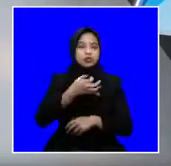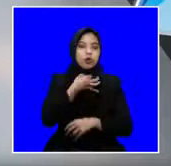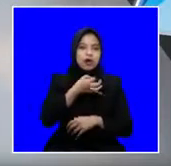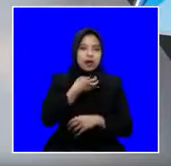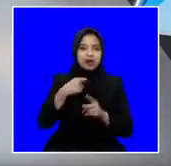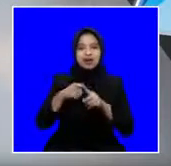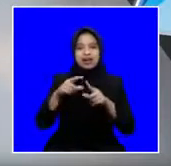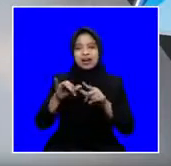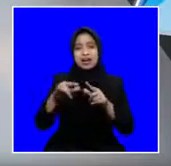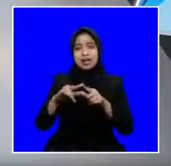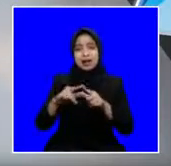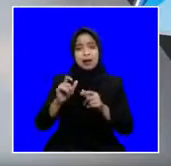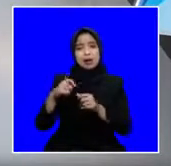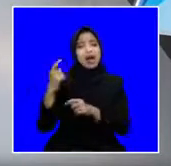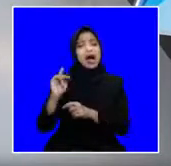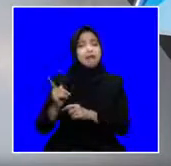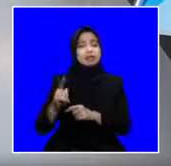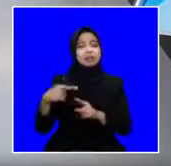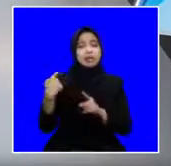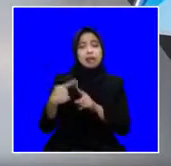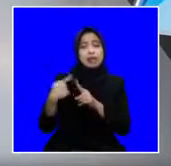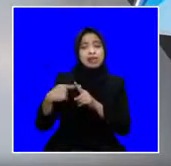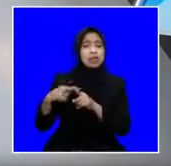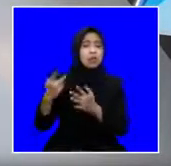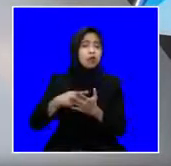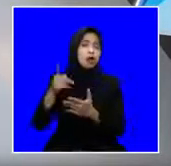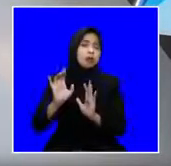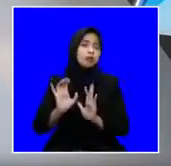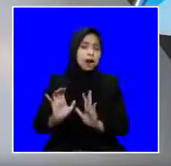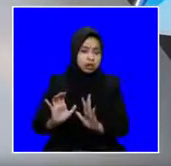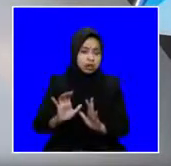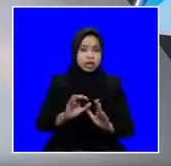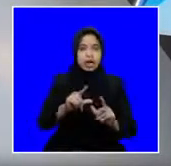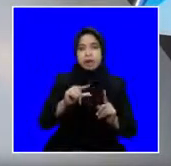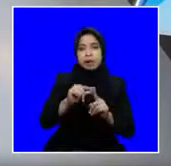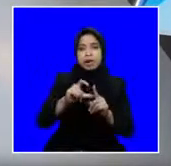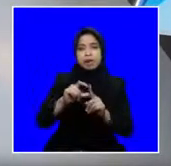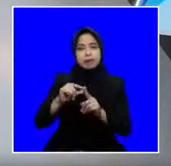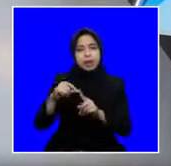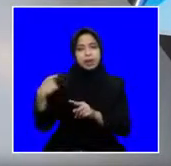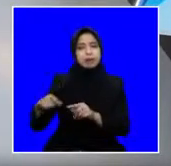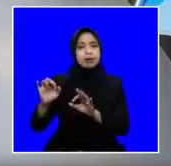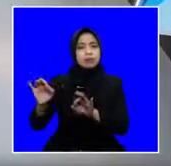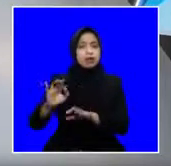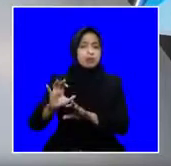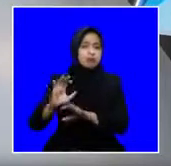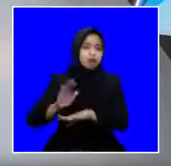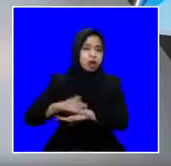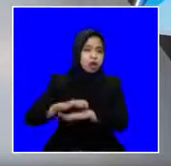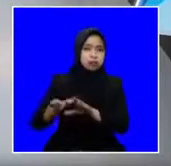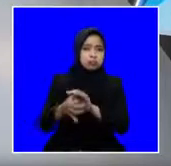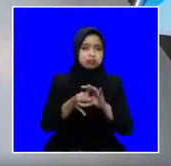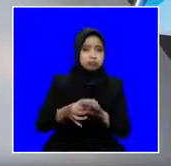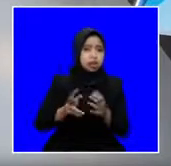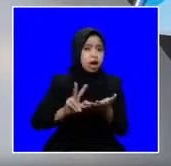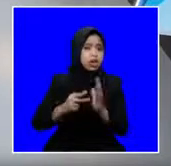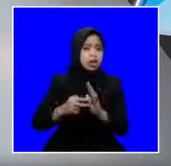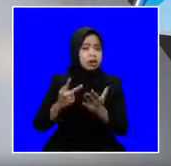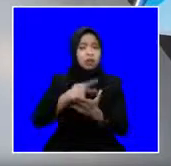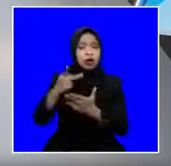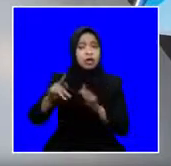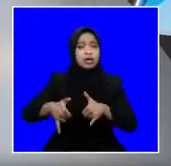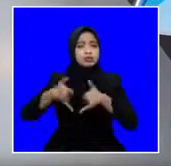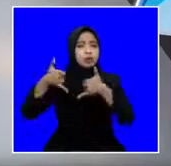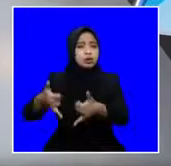perlu adanya perluasan program-program di bawah LPDP dengan kolaborasi bersama Kemendikbud? Apakah ada artinya nih program-program